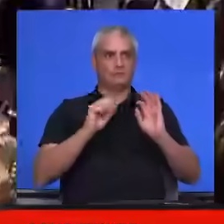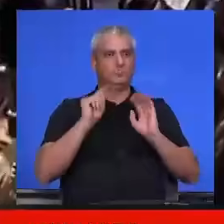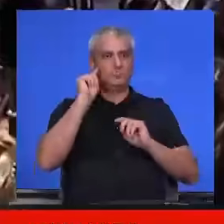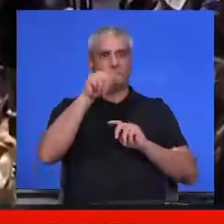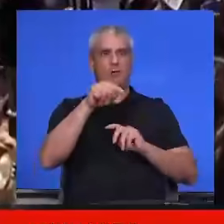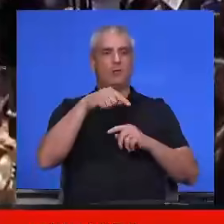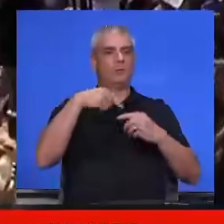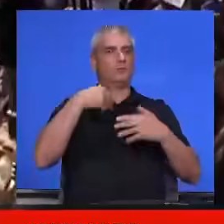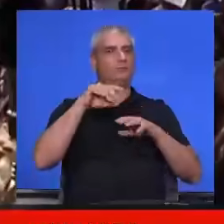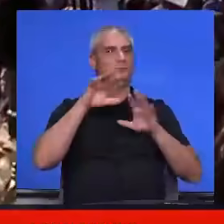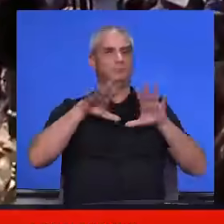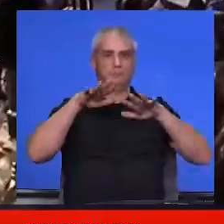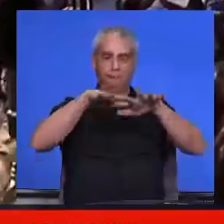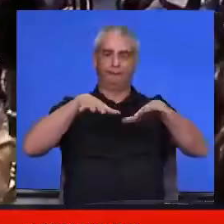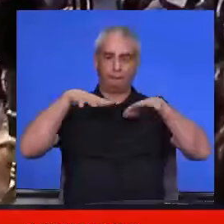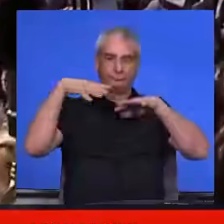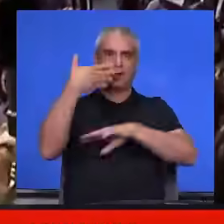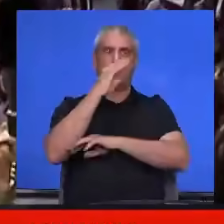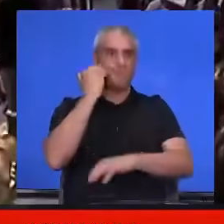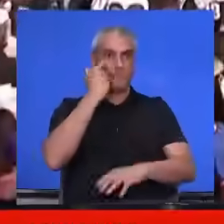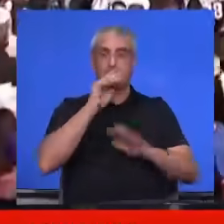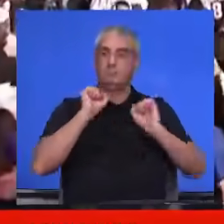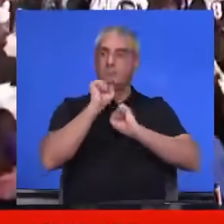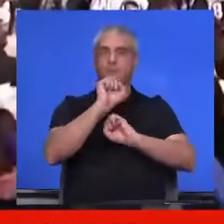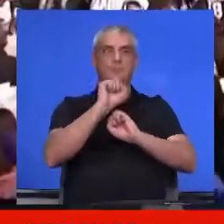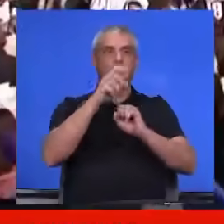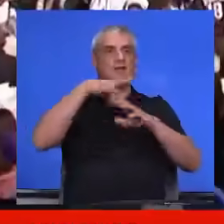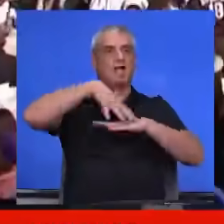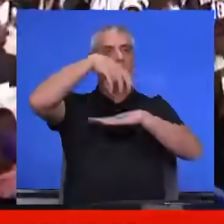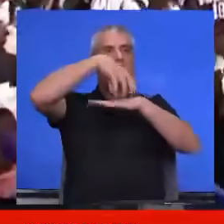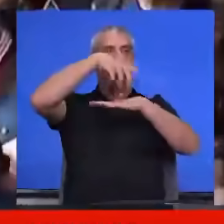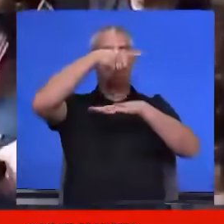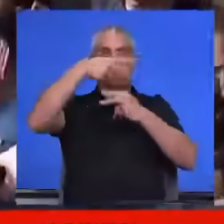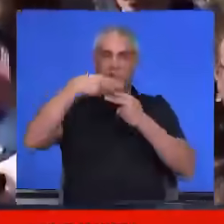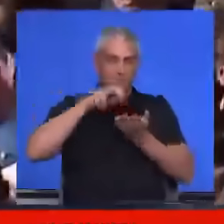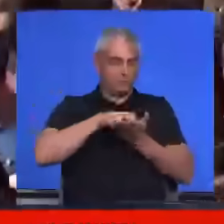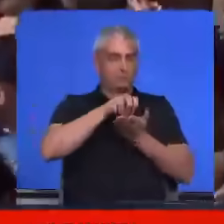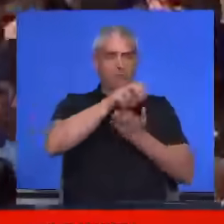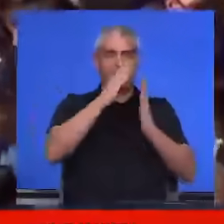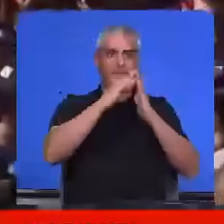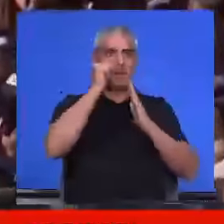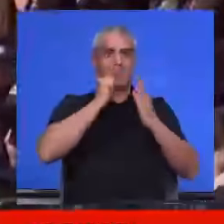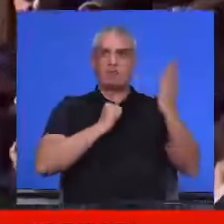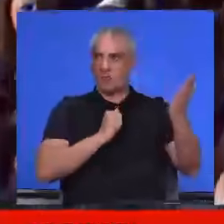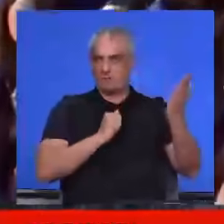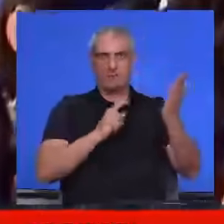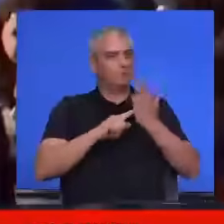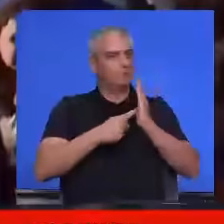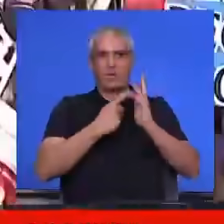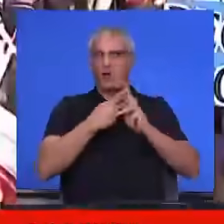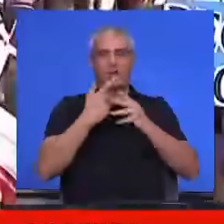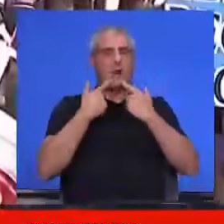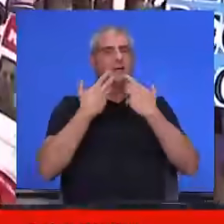Tuesday. עצרת הענק לרגלי הקפיטול במרחק הליכה קצר מהבית הלבן נועדה לא רק להודות לאמריקה על